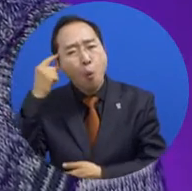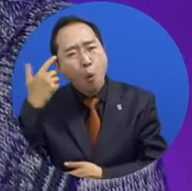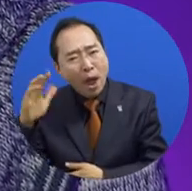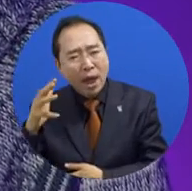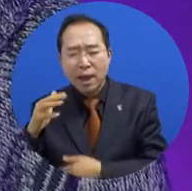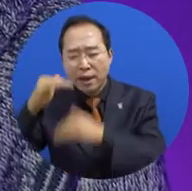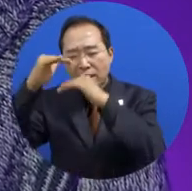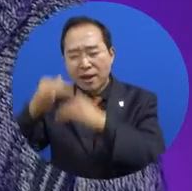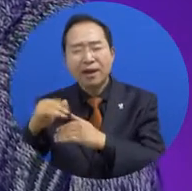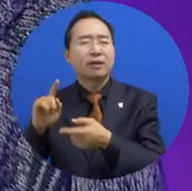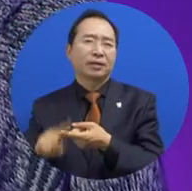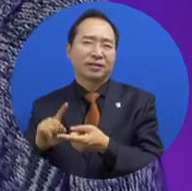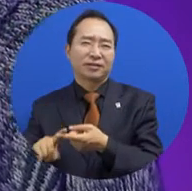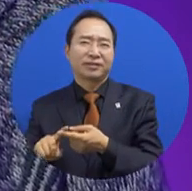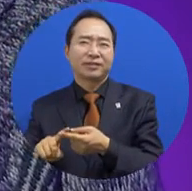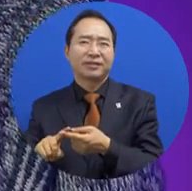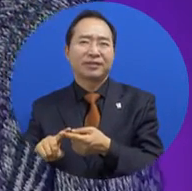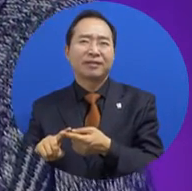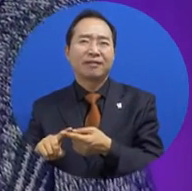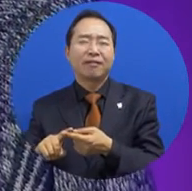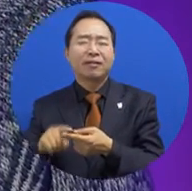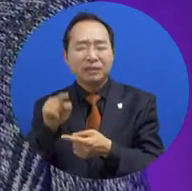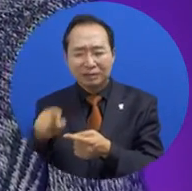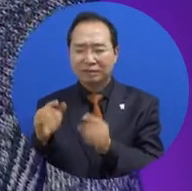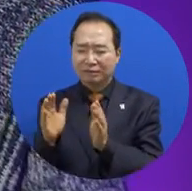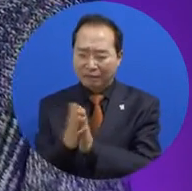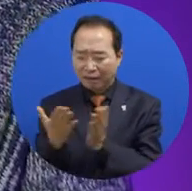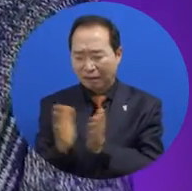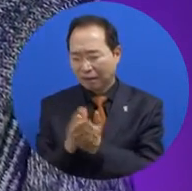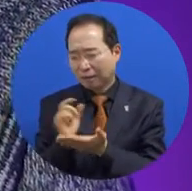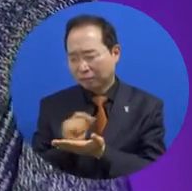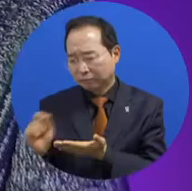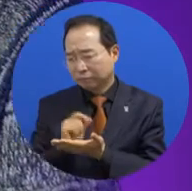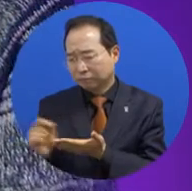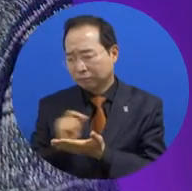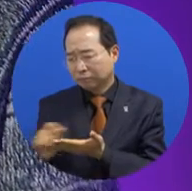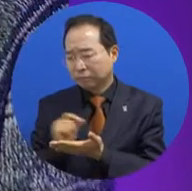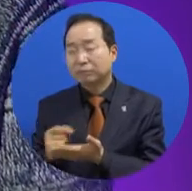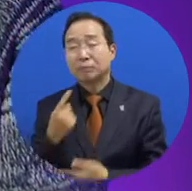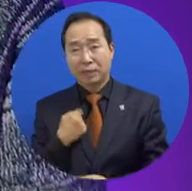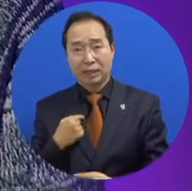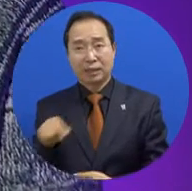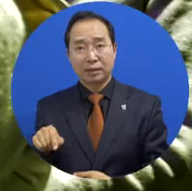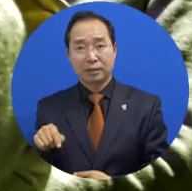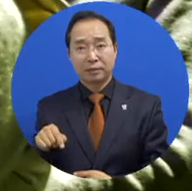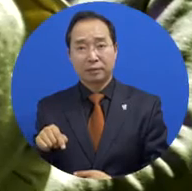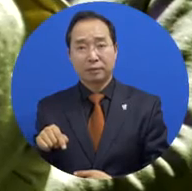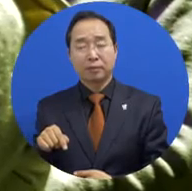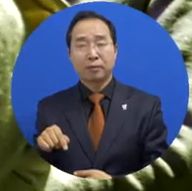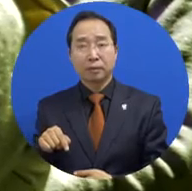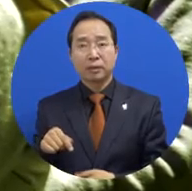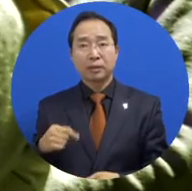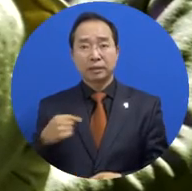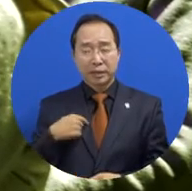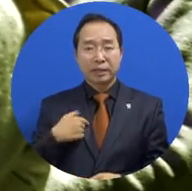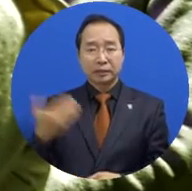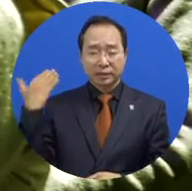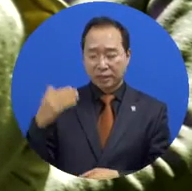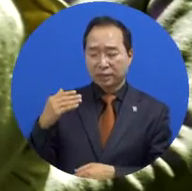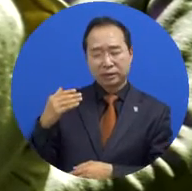정말 세상에 다시 나오기 어려운 그런 책을 막 쓰고 있었던 거예요. 그러니까 이거는 이제